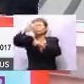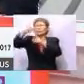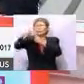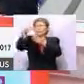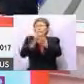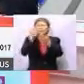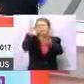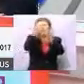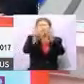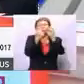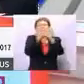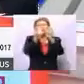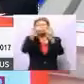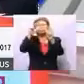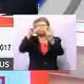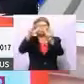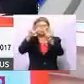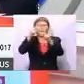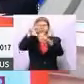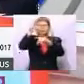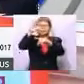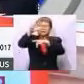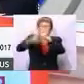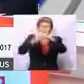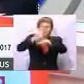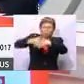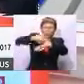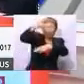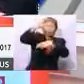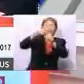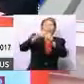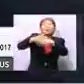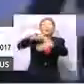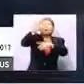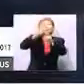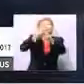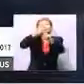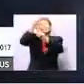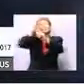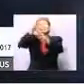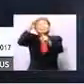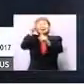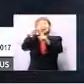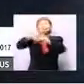2020, 3 tahun lebih awal daripada tarikh sasaran.